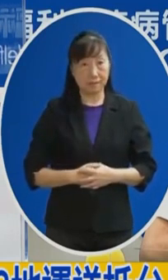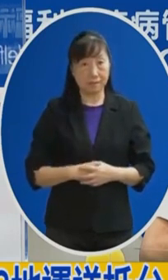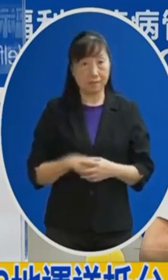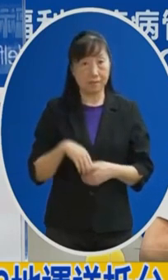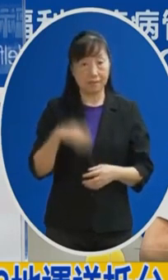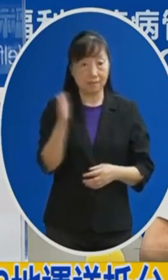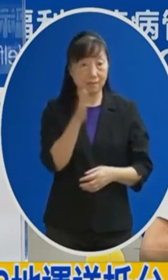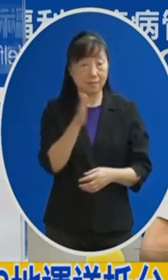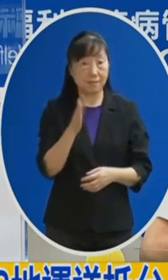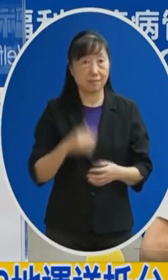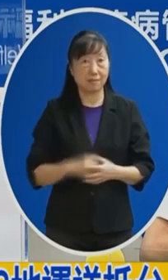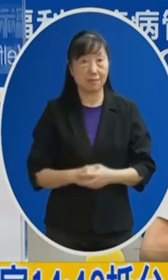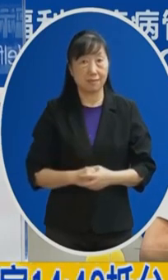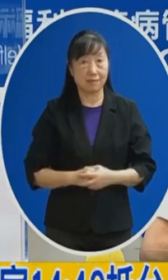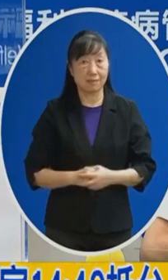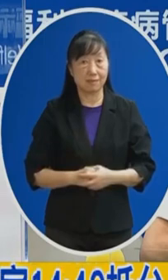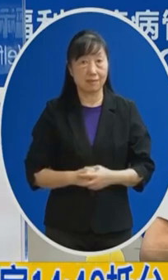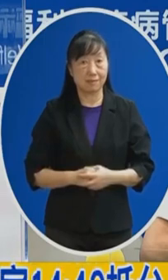多人哈。